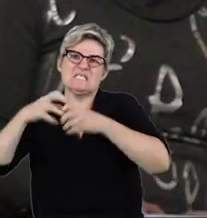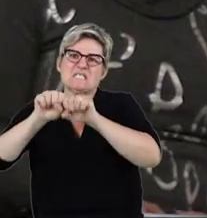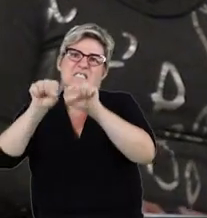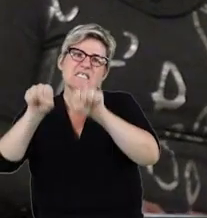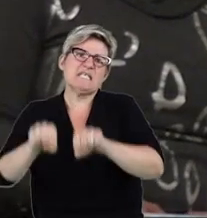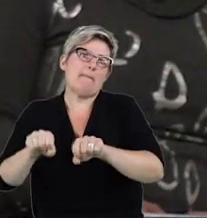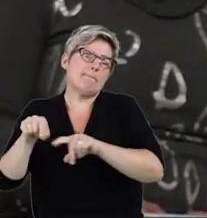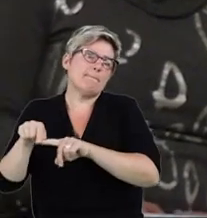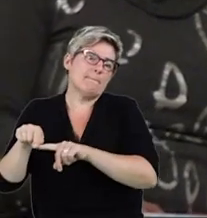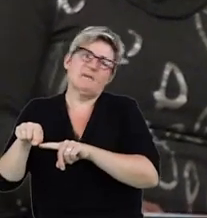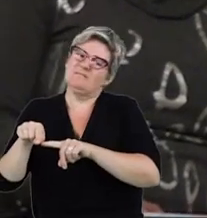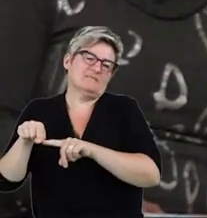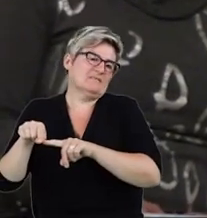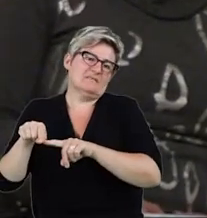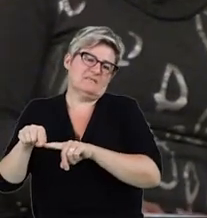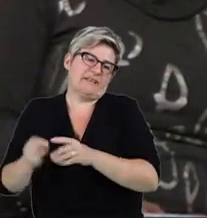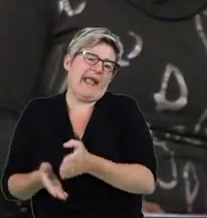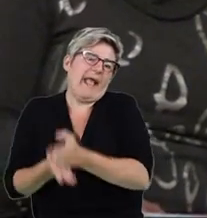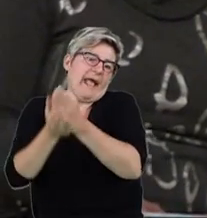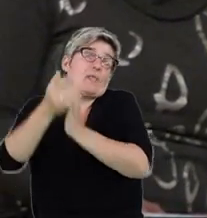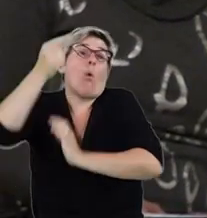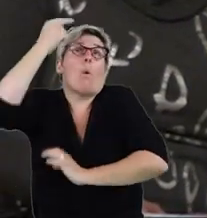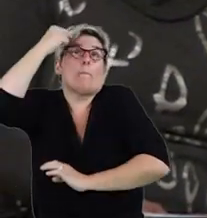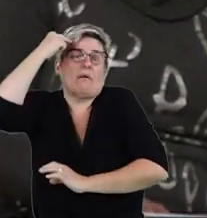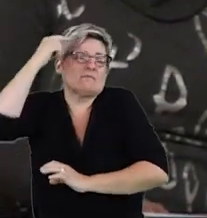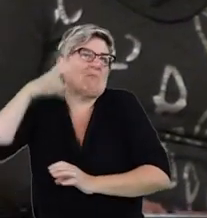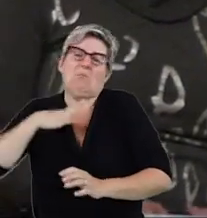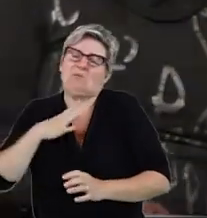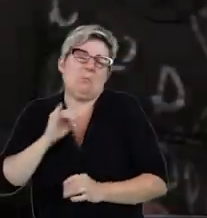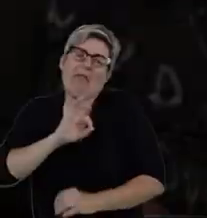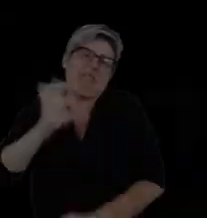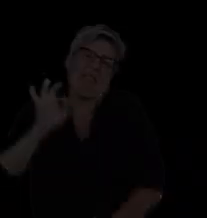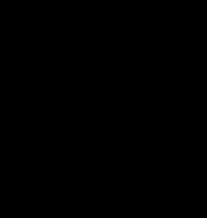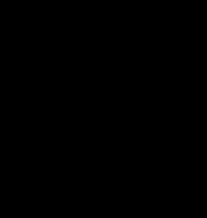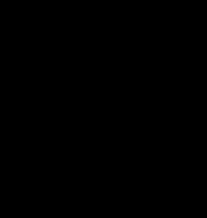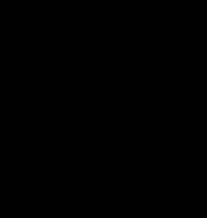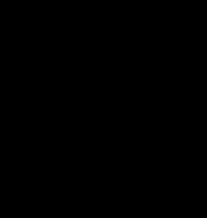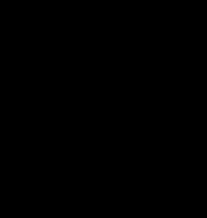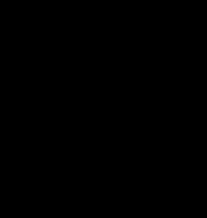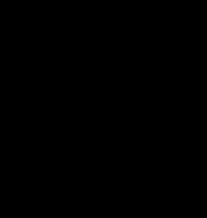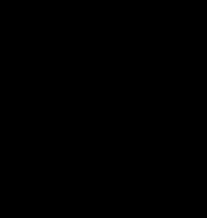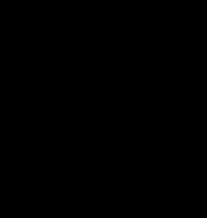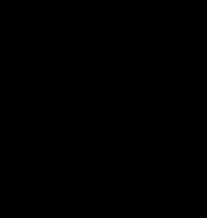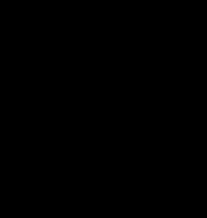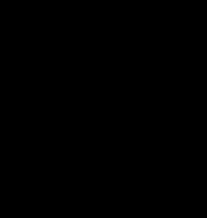non plus. Ça a beau être là pour aider les enfants, mais c'est pas toujours l'idéal.